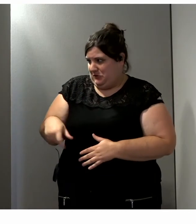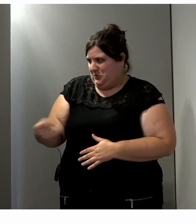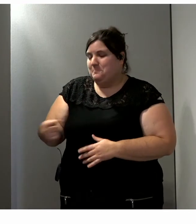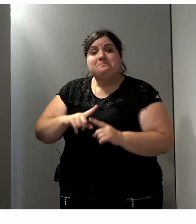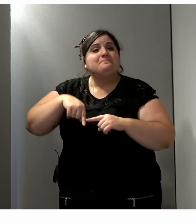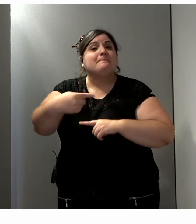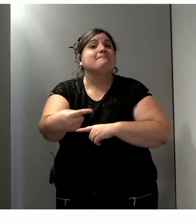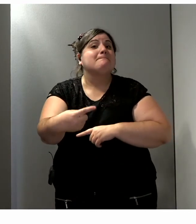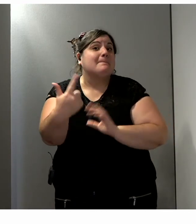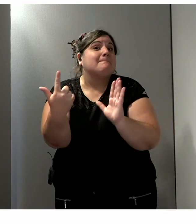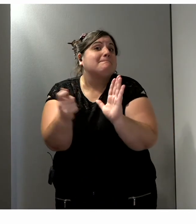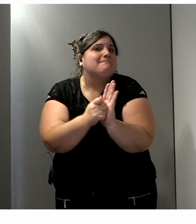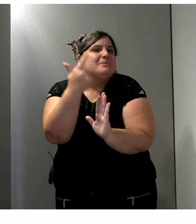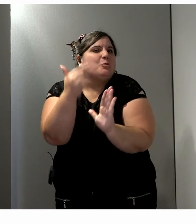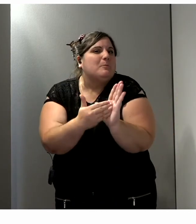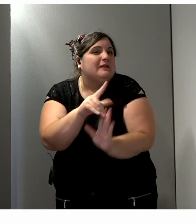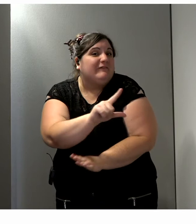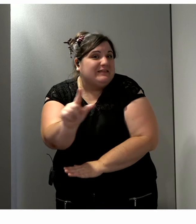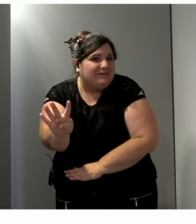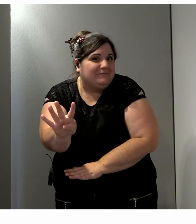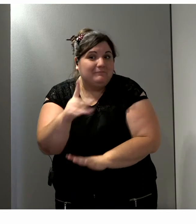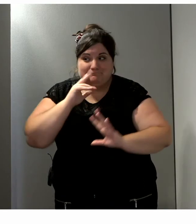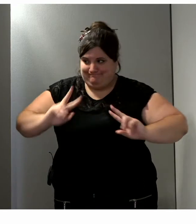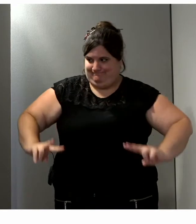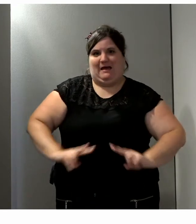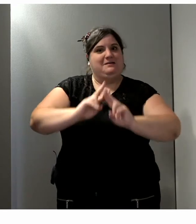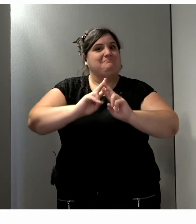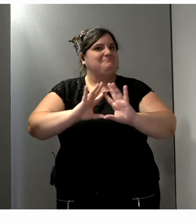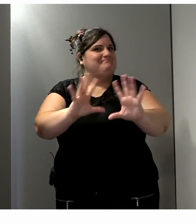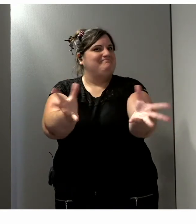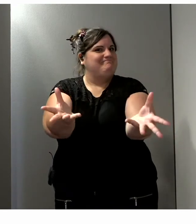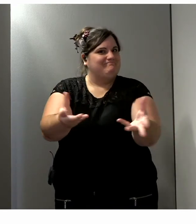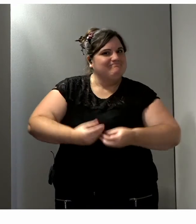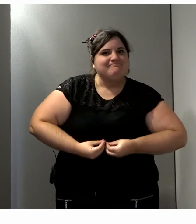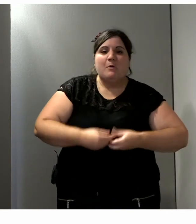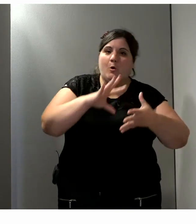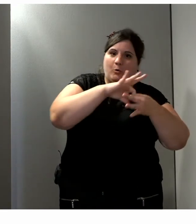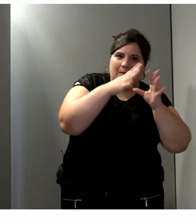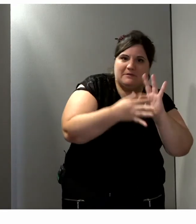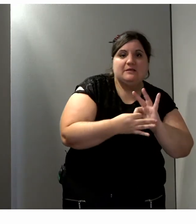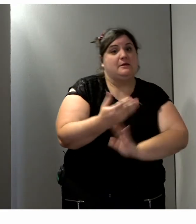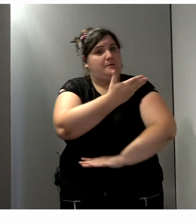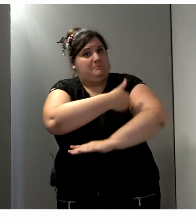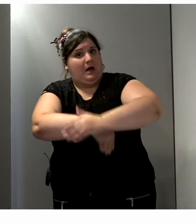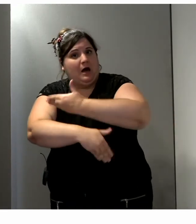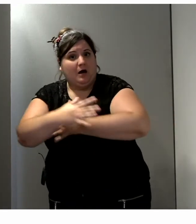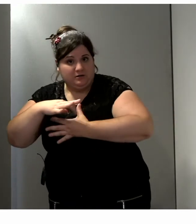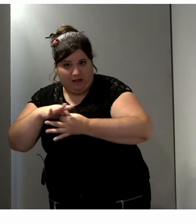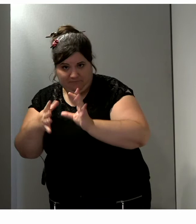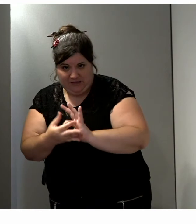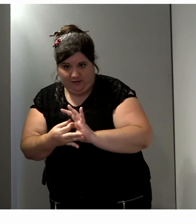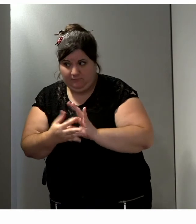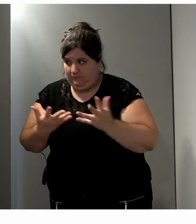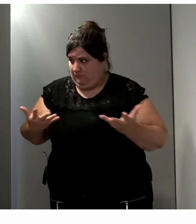2024, puisqu'en 2024 on accueille les Jeux olympiques et paralympiques à Paris, qu'est-ce qu'on peut faire pour que, au fond, chaque Français